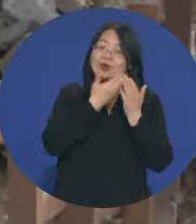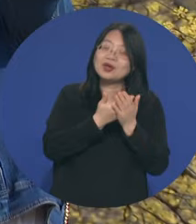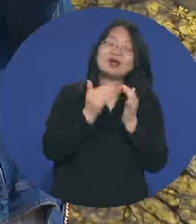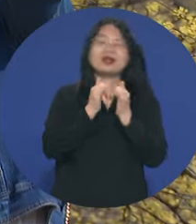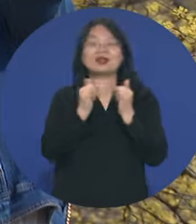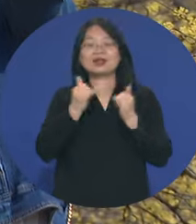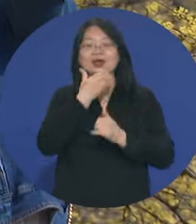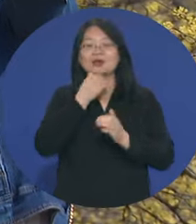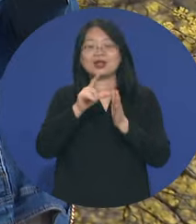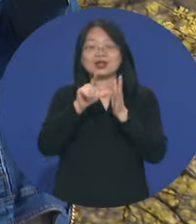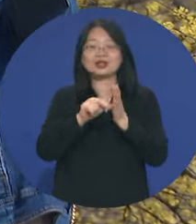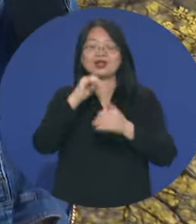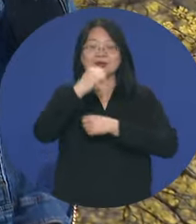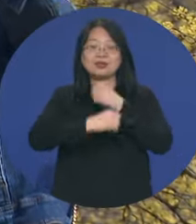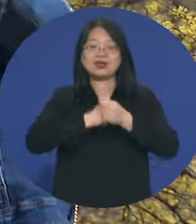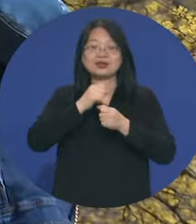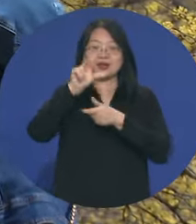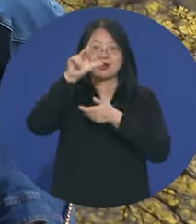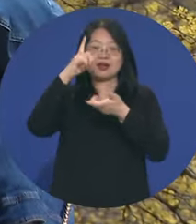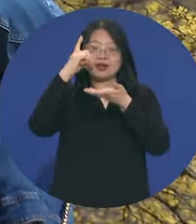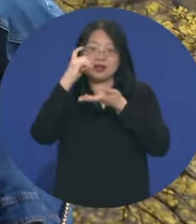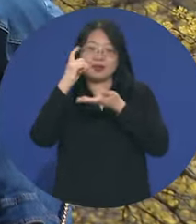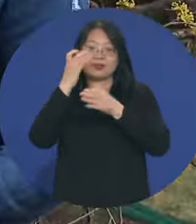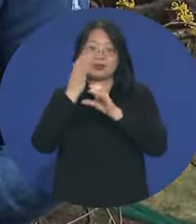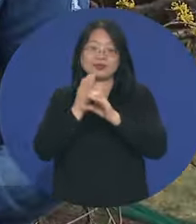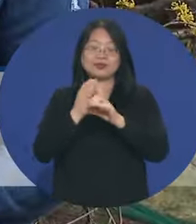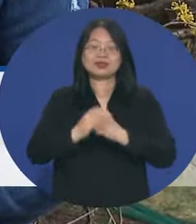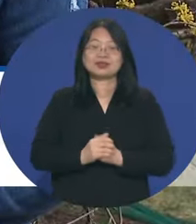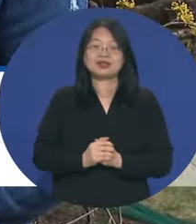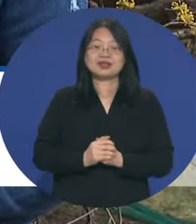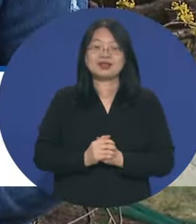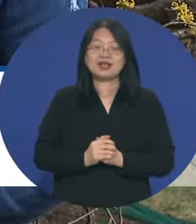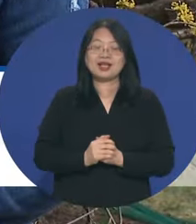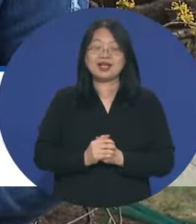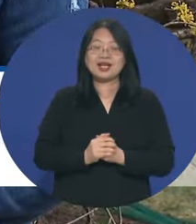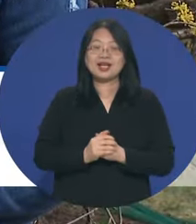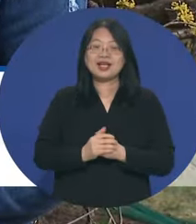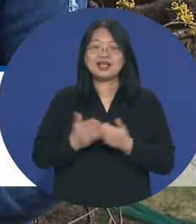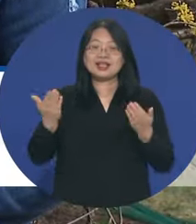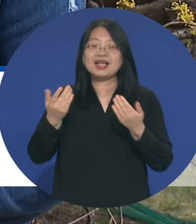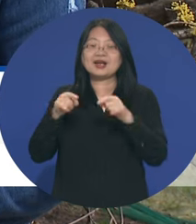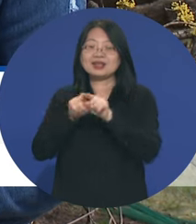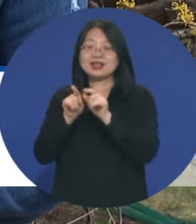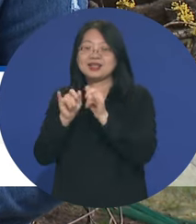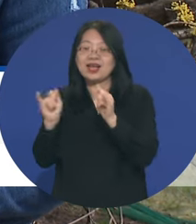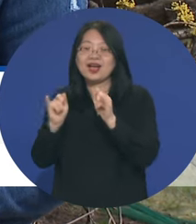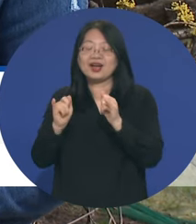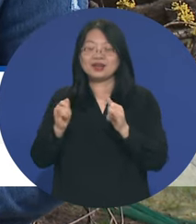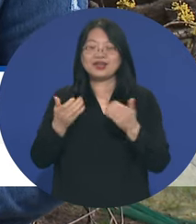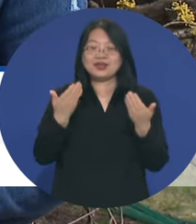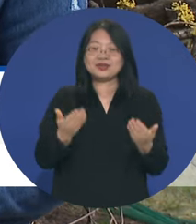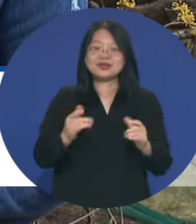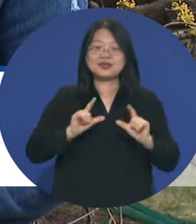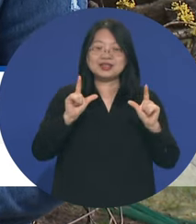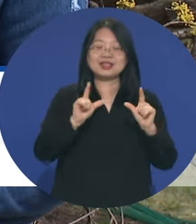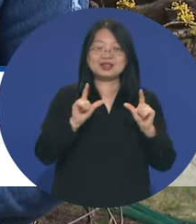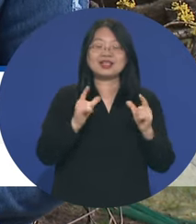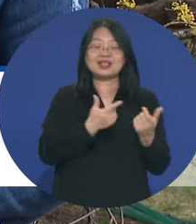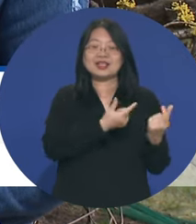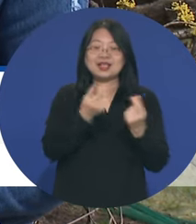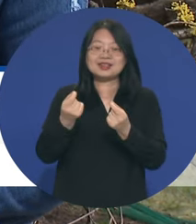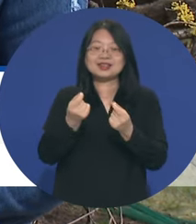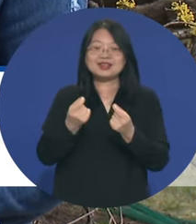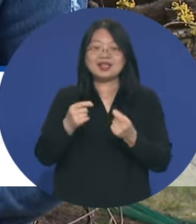사람들과의 행복한 시간을 마음껏 카메라에 담습니다. 아, 직장 동료인데 휴일 맞춰가지고 오늘 산수유